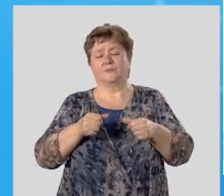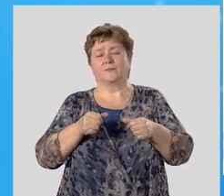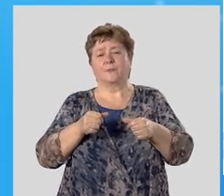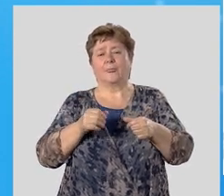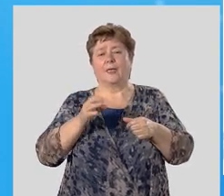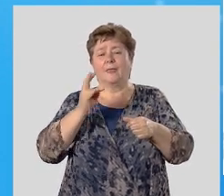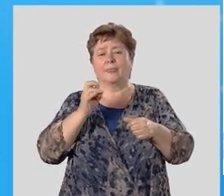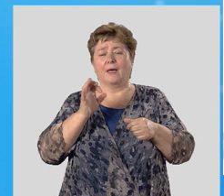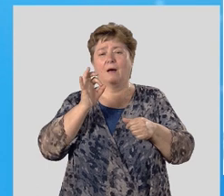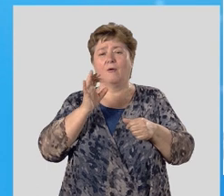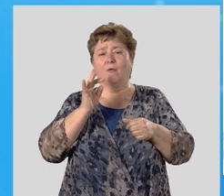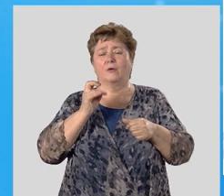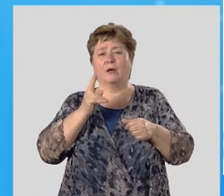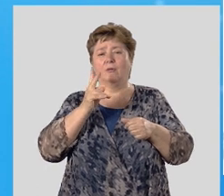На